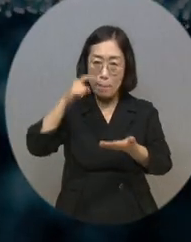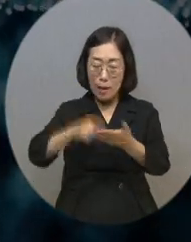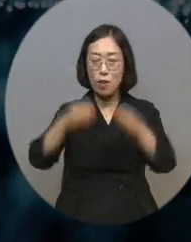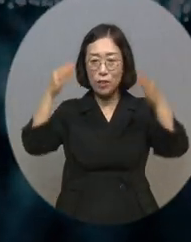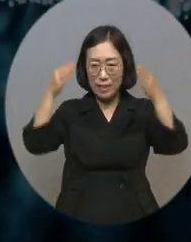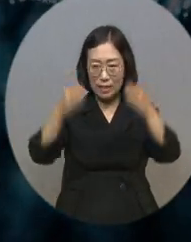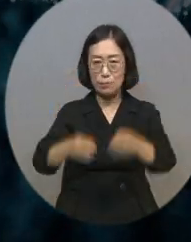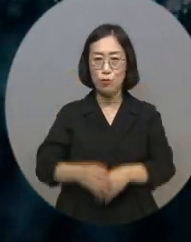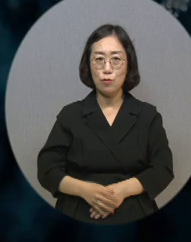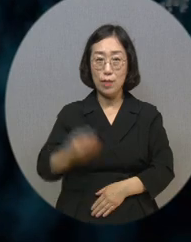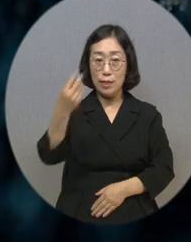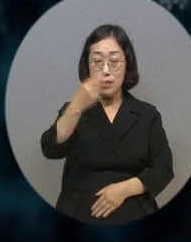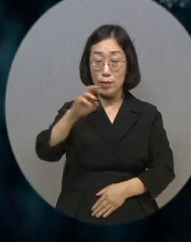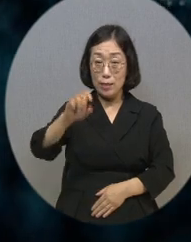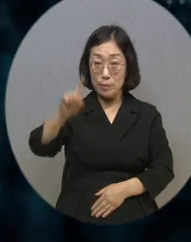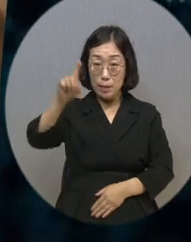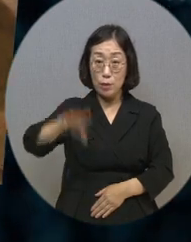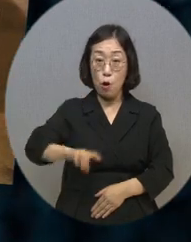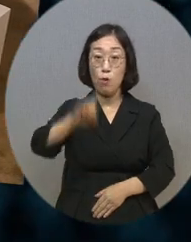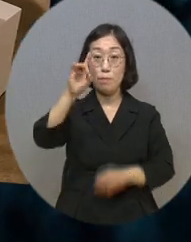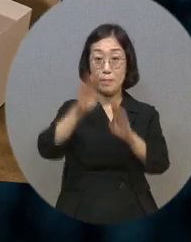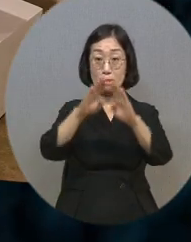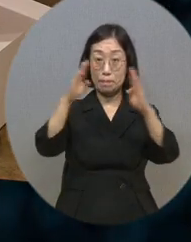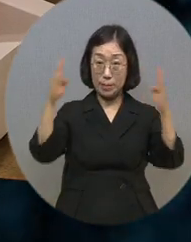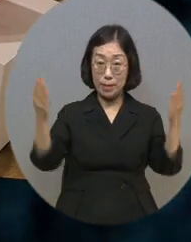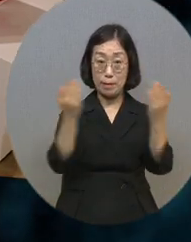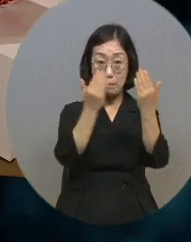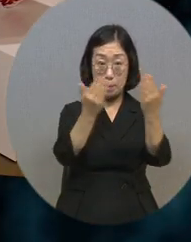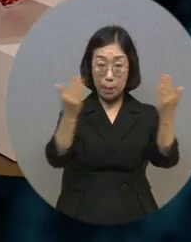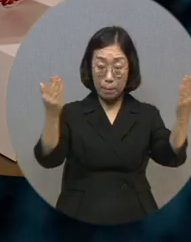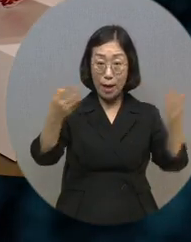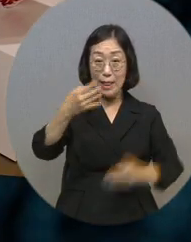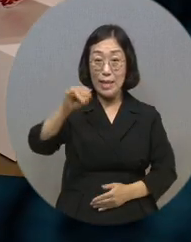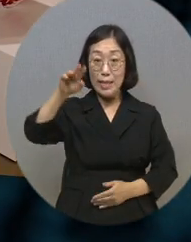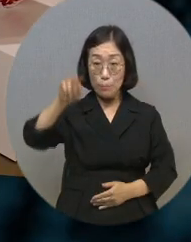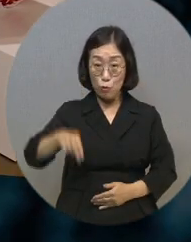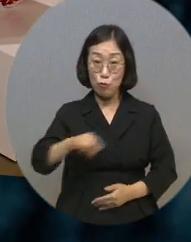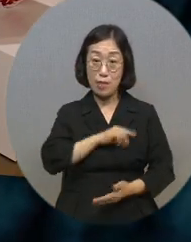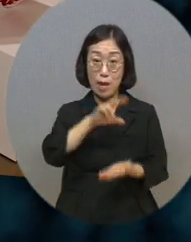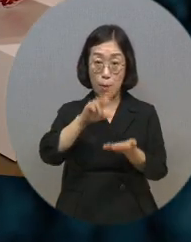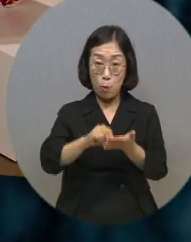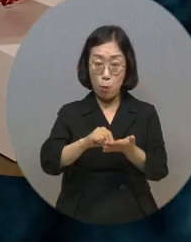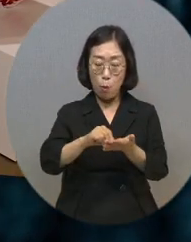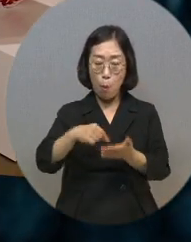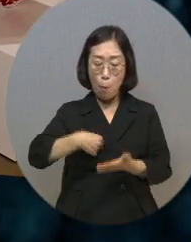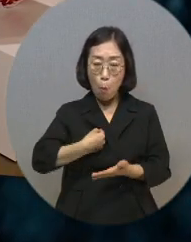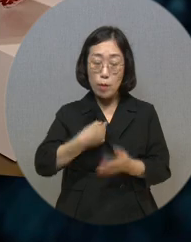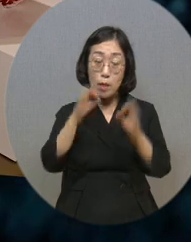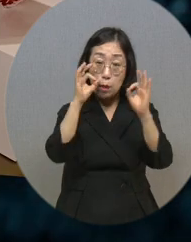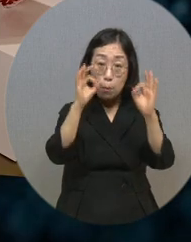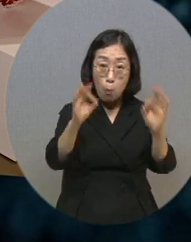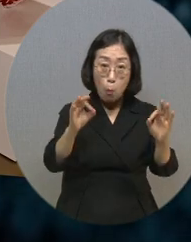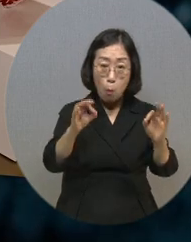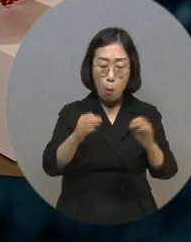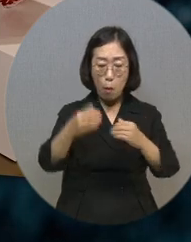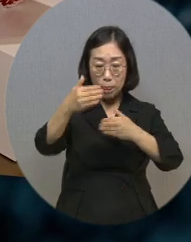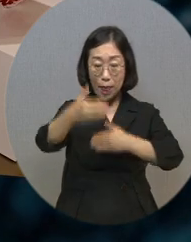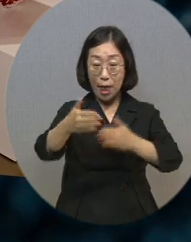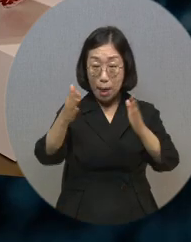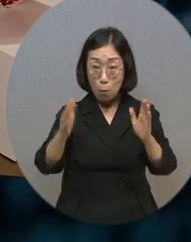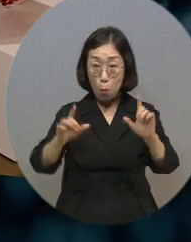지난 2021년에 열었던 개인전 리뷰에서는 작가의 눈으로 보는 것을 큐브로